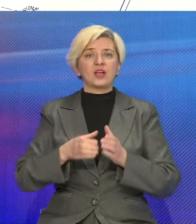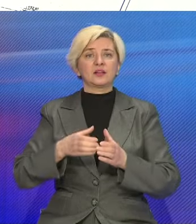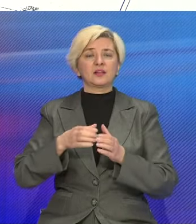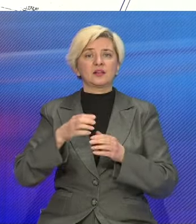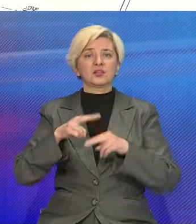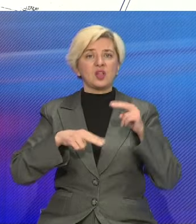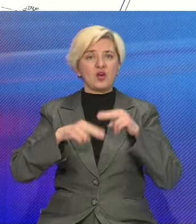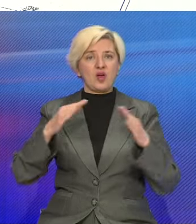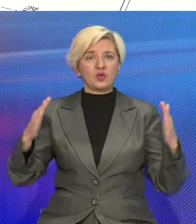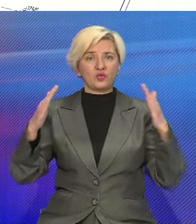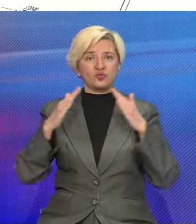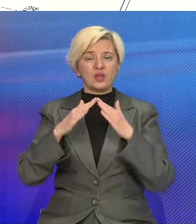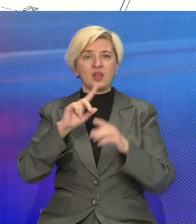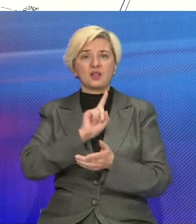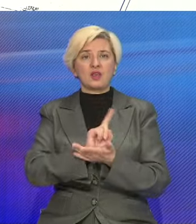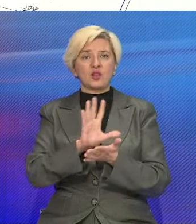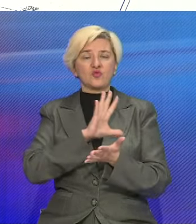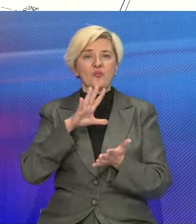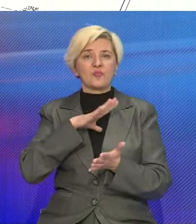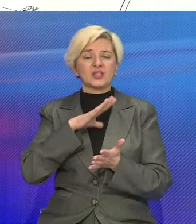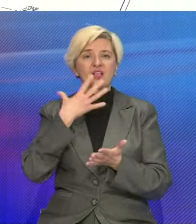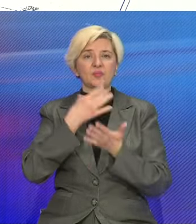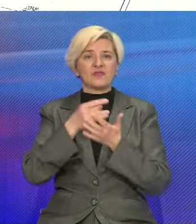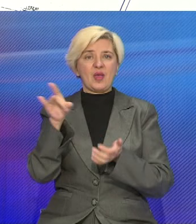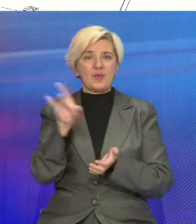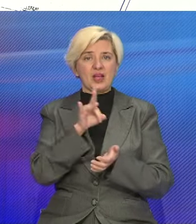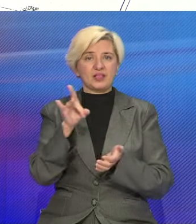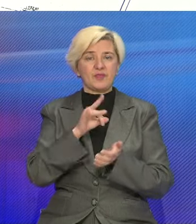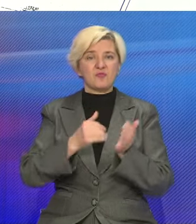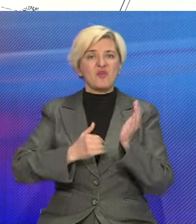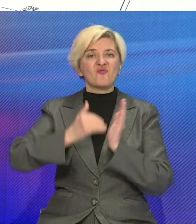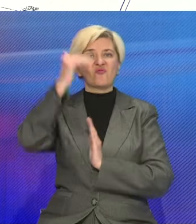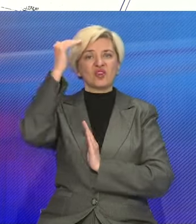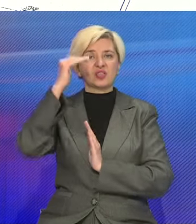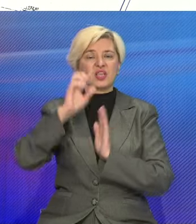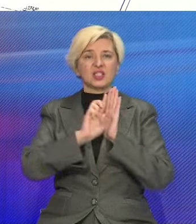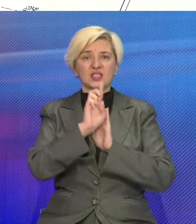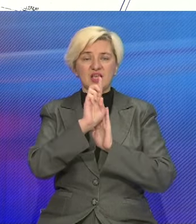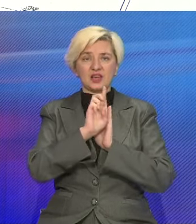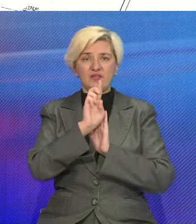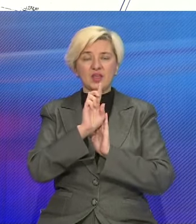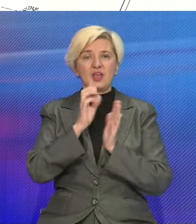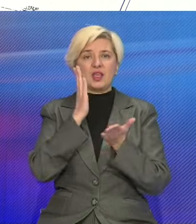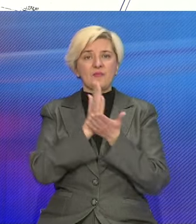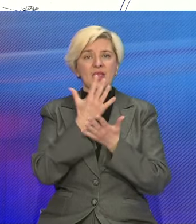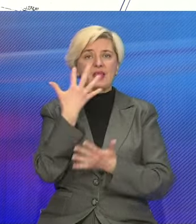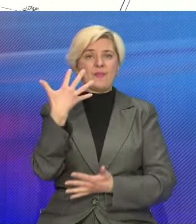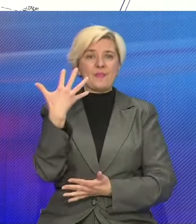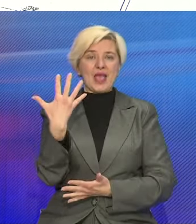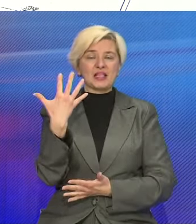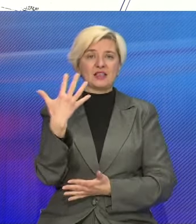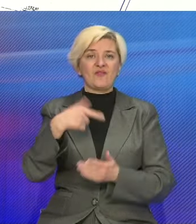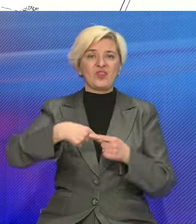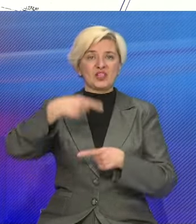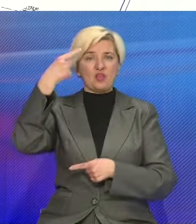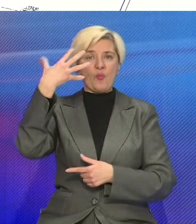параметрам по высоті особенно возвышаться выше уровня калужи. То есть, она имеет высотой